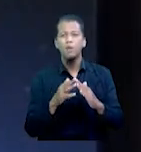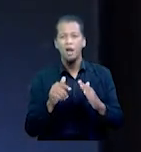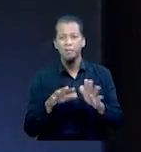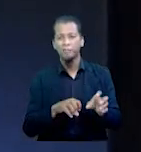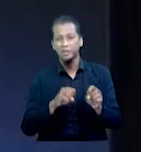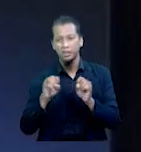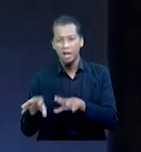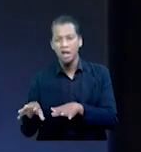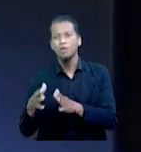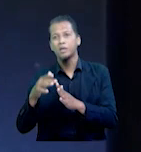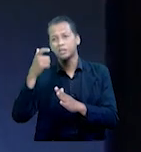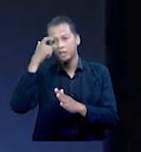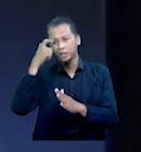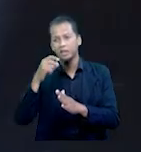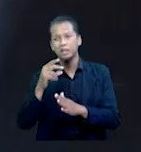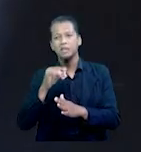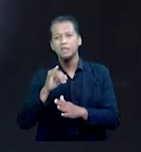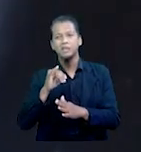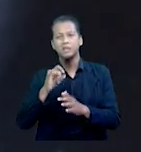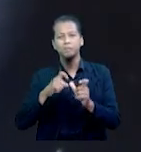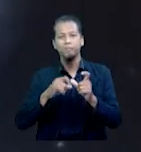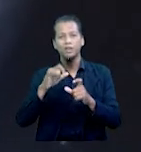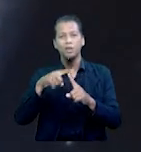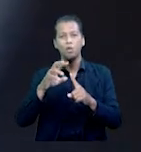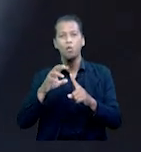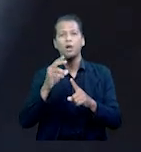dirujuk ke rumah sakit Cipto Mangunkusumo Jakarta.